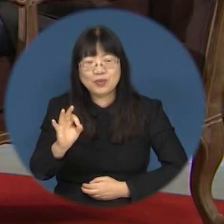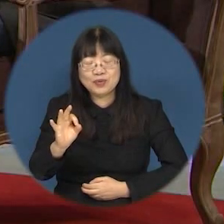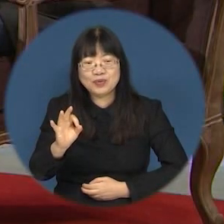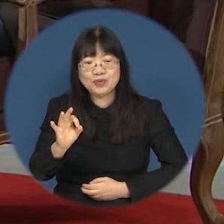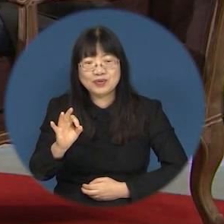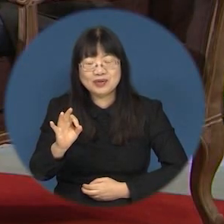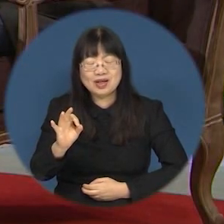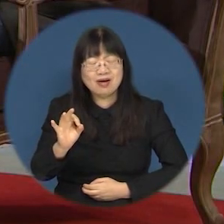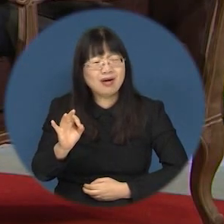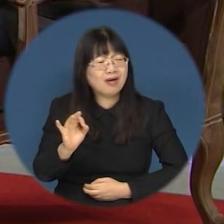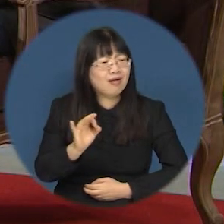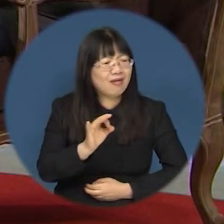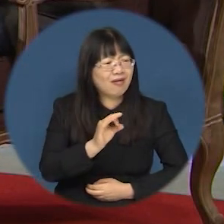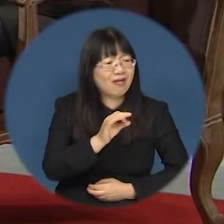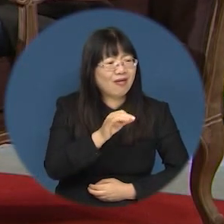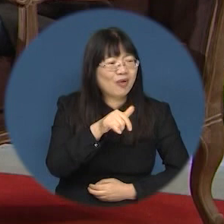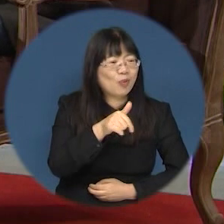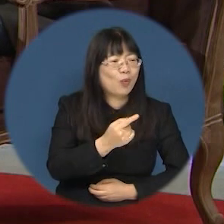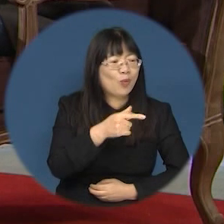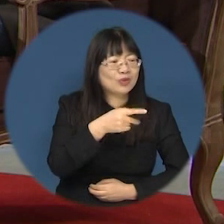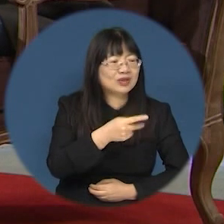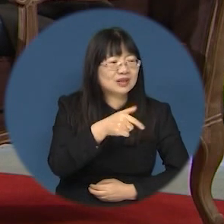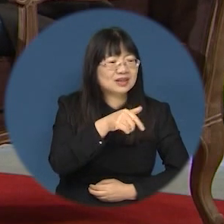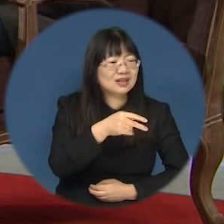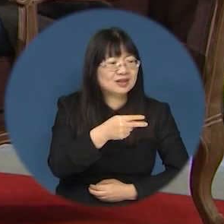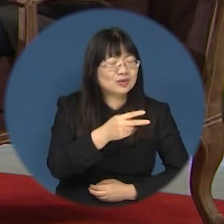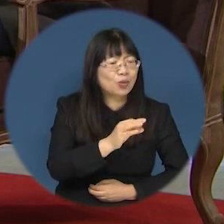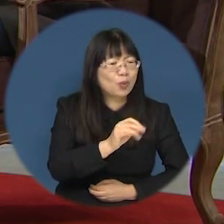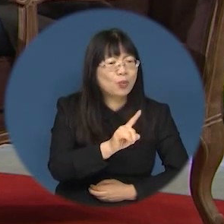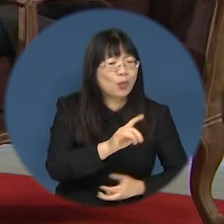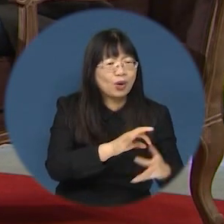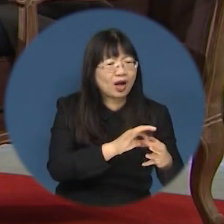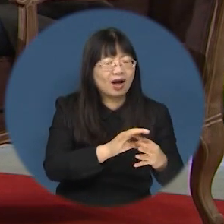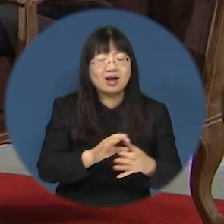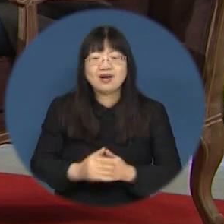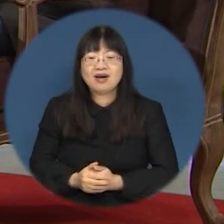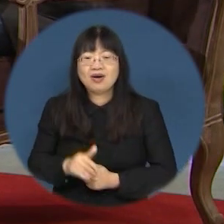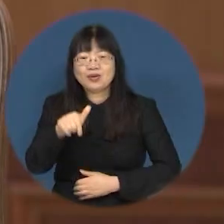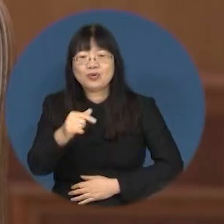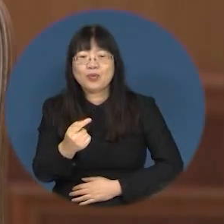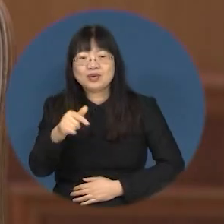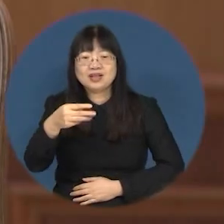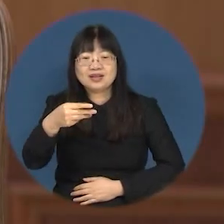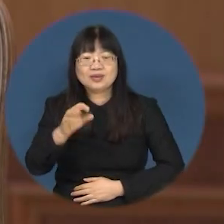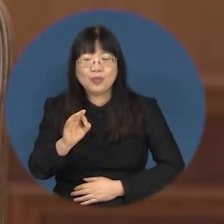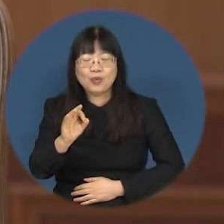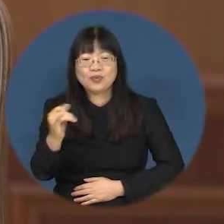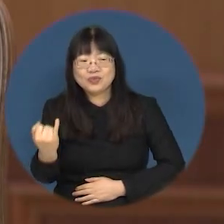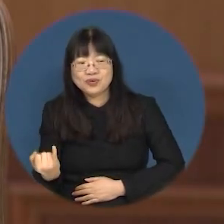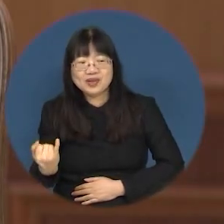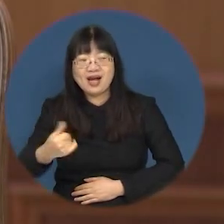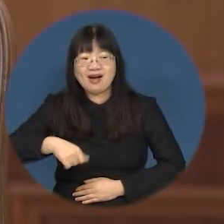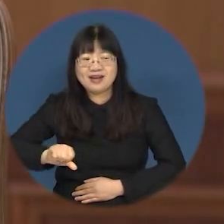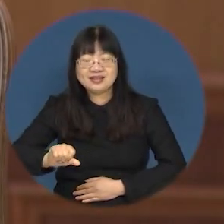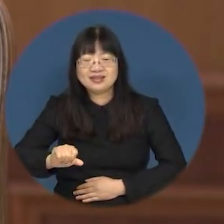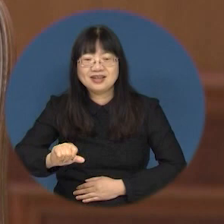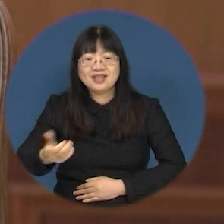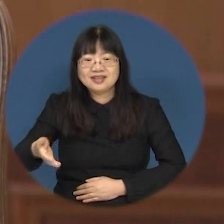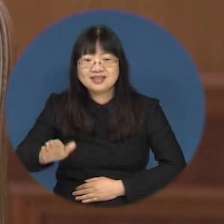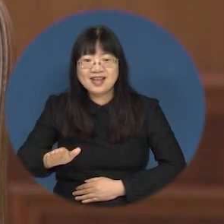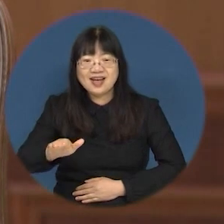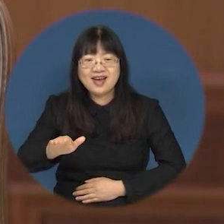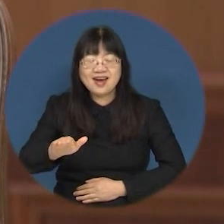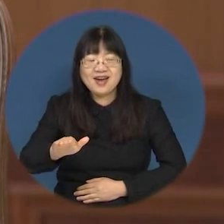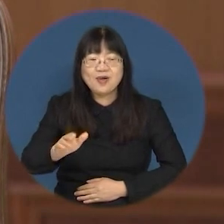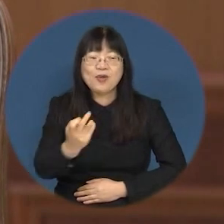희동이가 고길동의 시 조카죠. 따지고 보면은 조카죠. 여동생의 아들이에요. 근데 또 떠맡은 거죠.